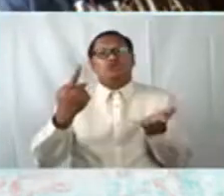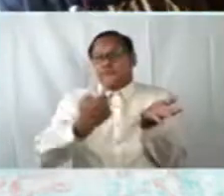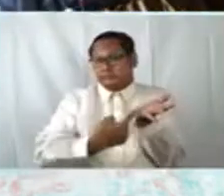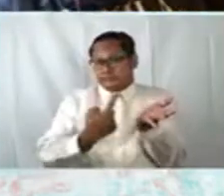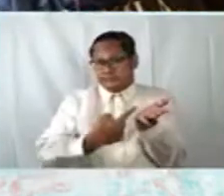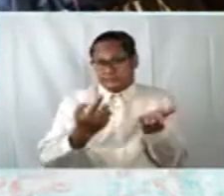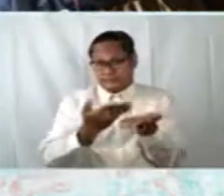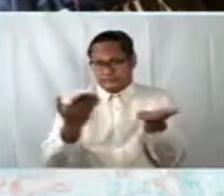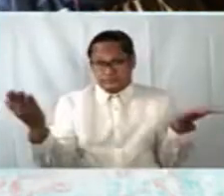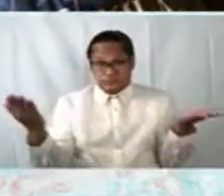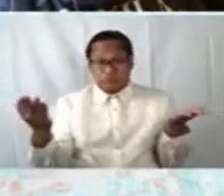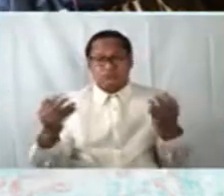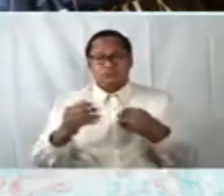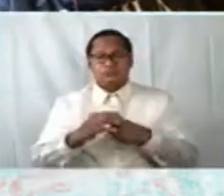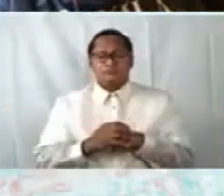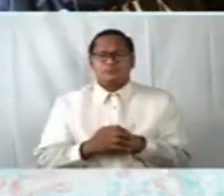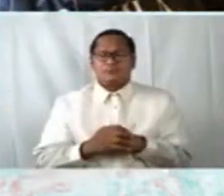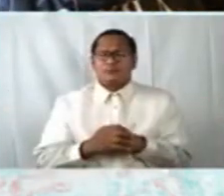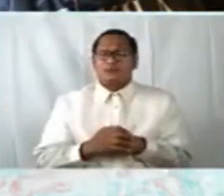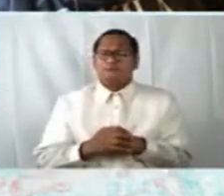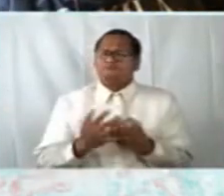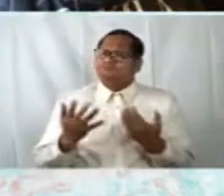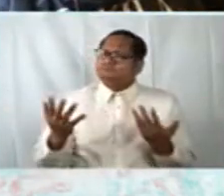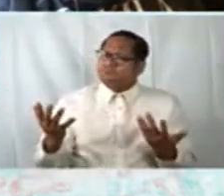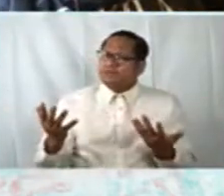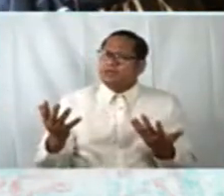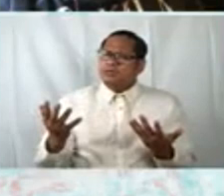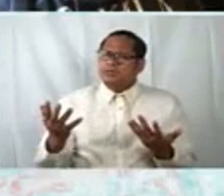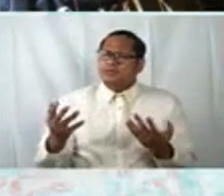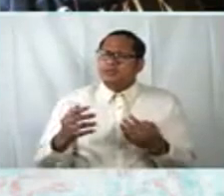inyo. No?